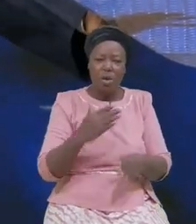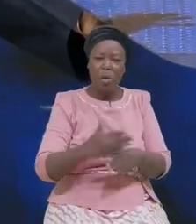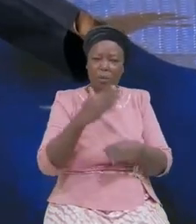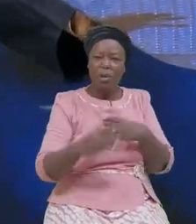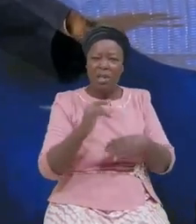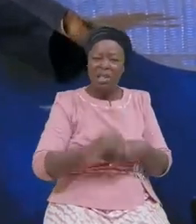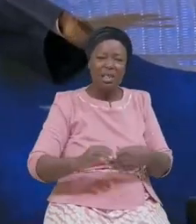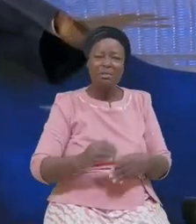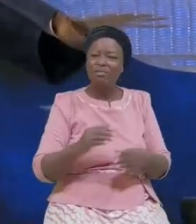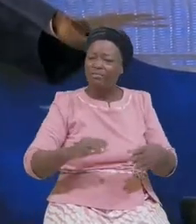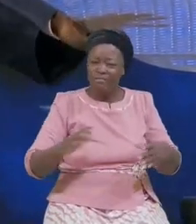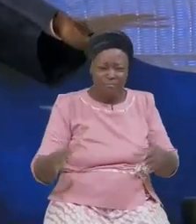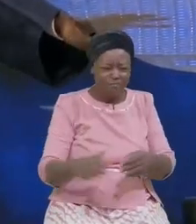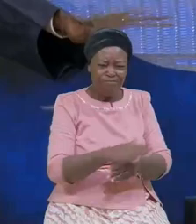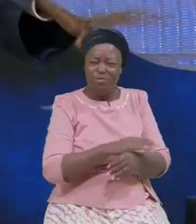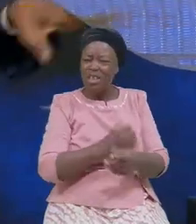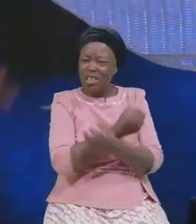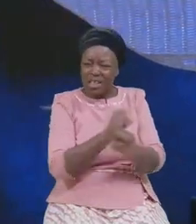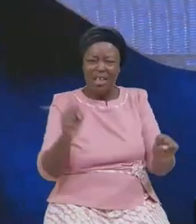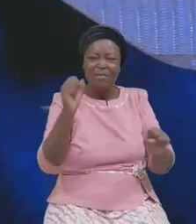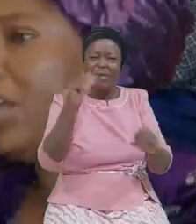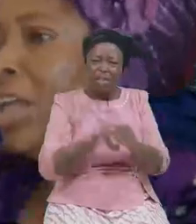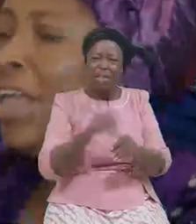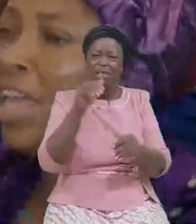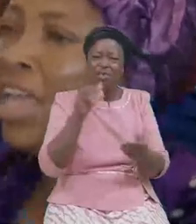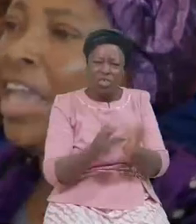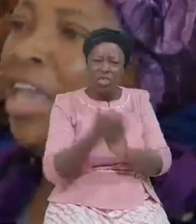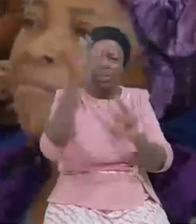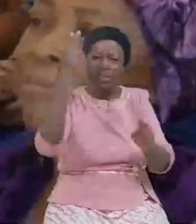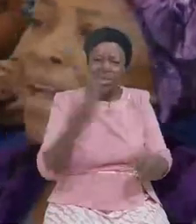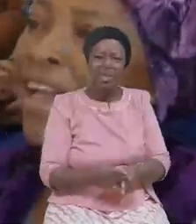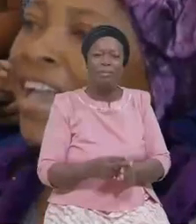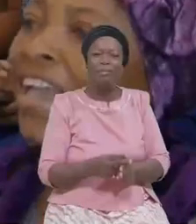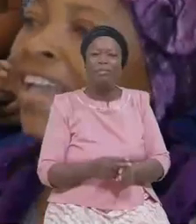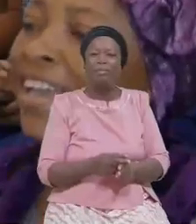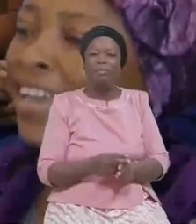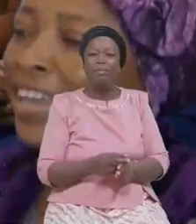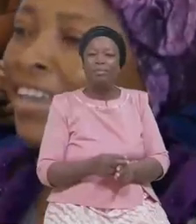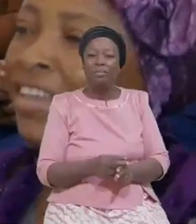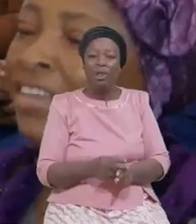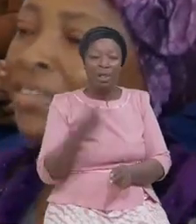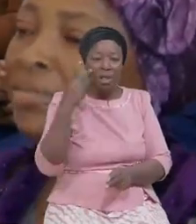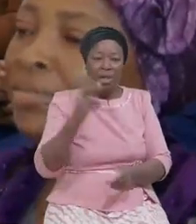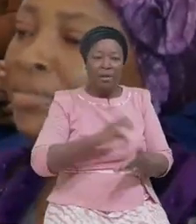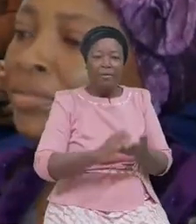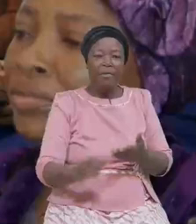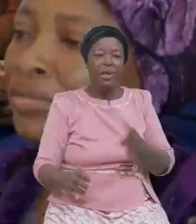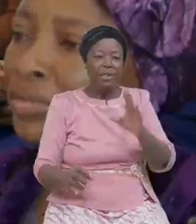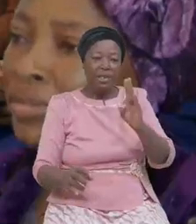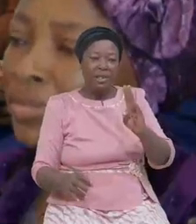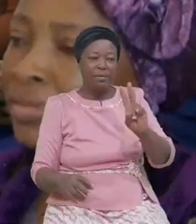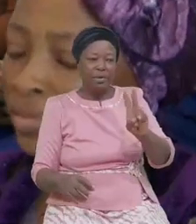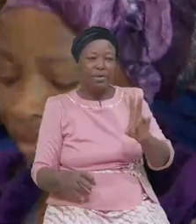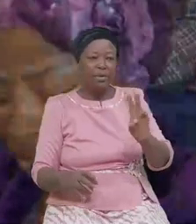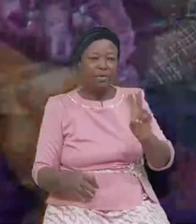totalement complètement sauvés au nom de Jésus. Verset 72. C'est